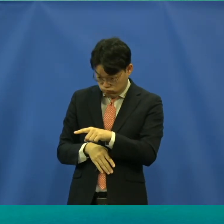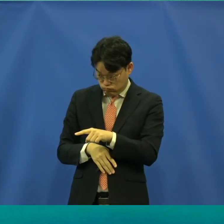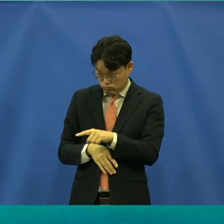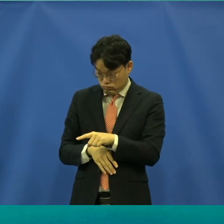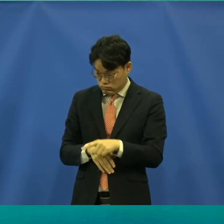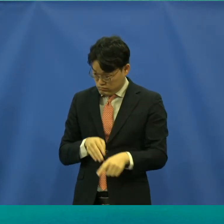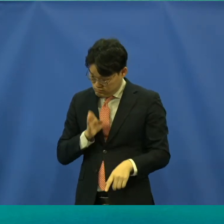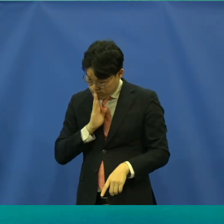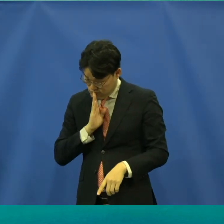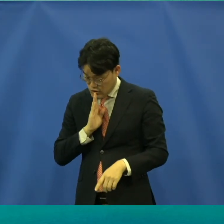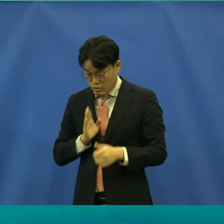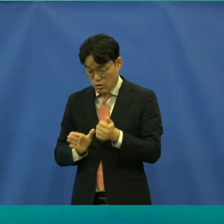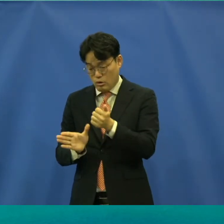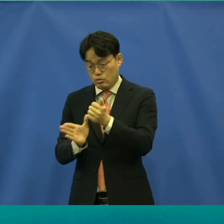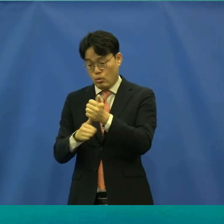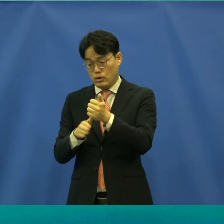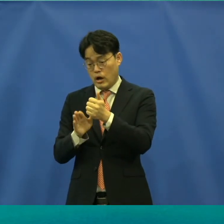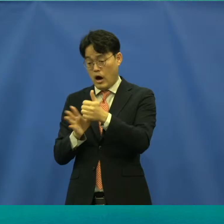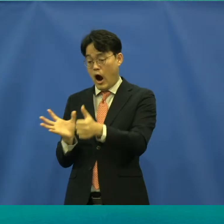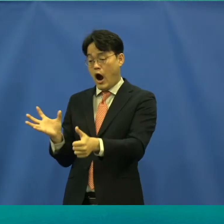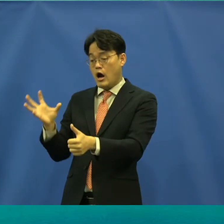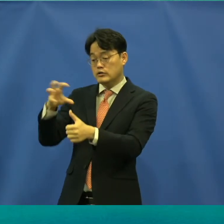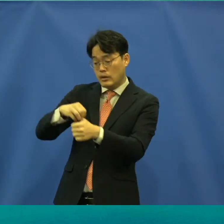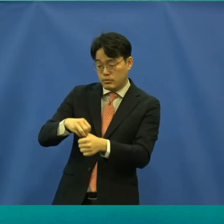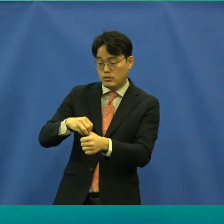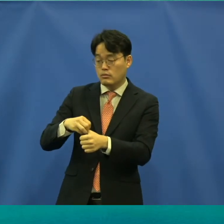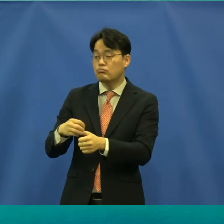요나를 삼킨 물고기가 무엇인가?